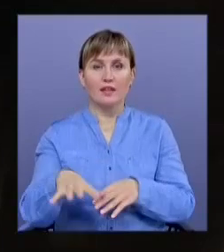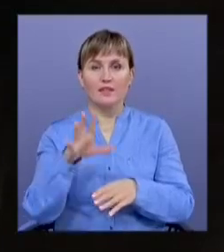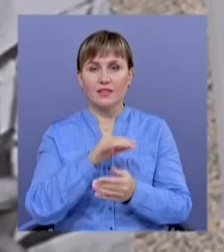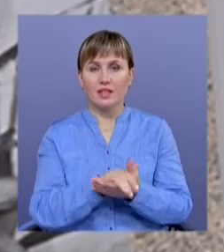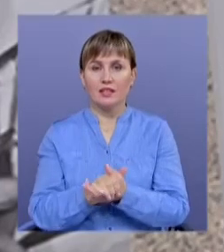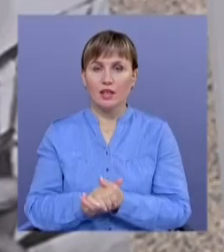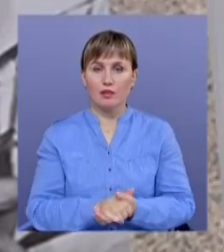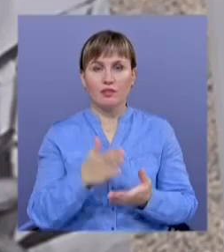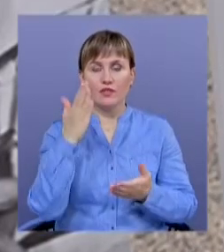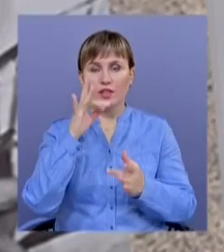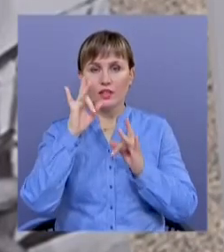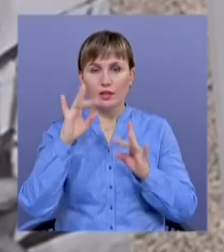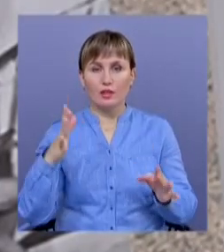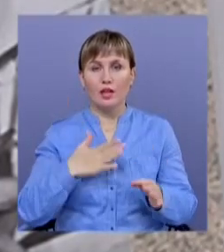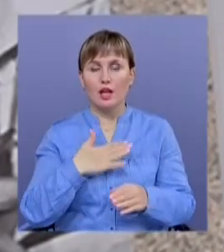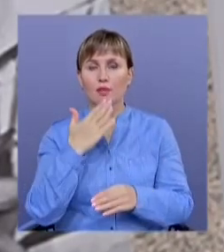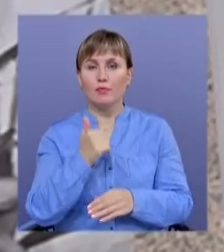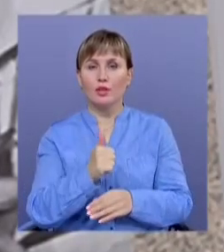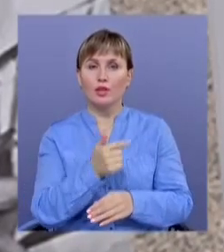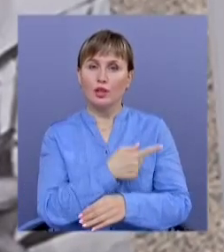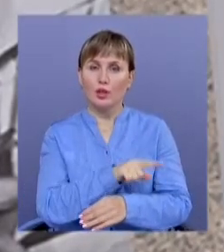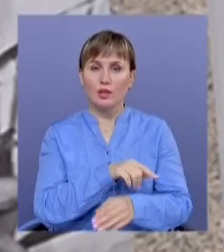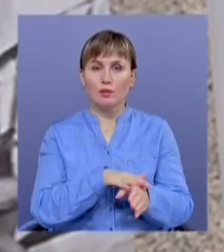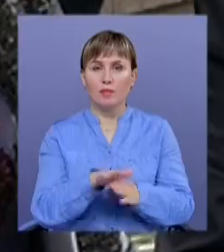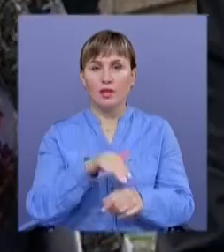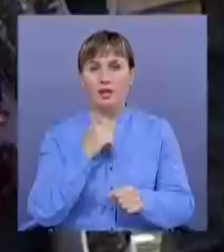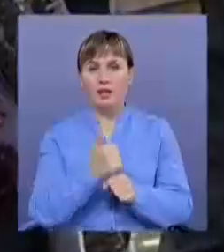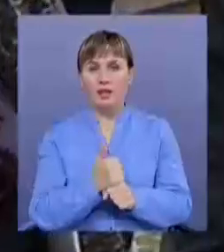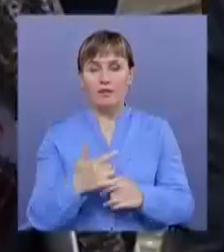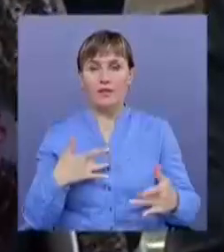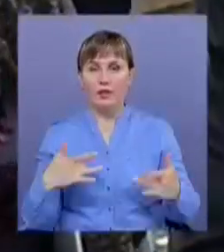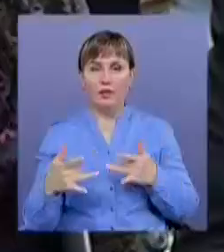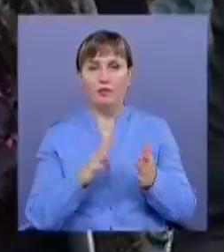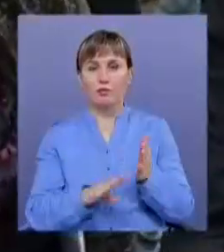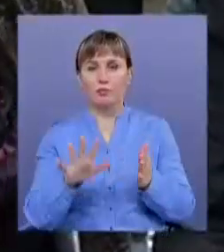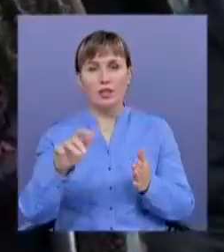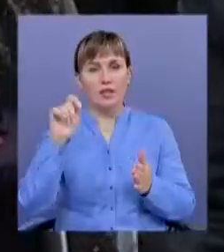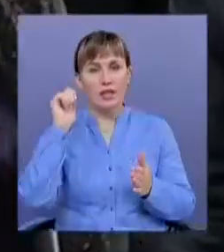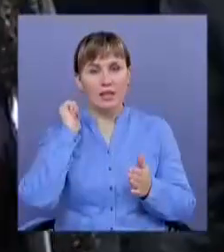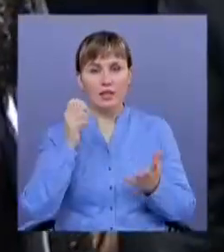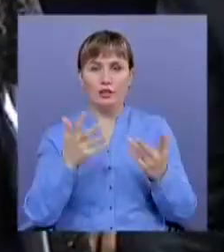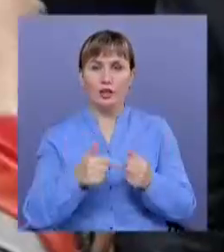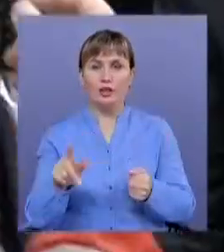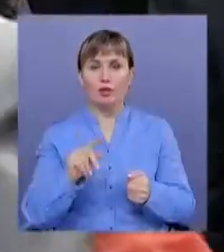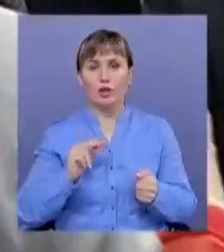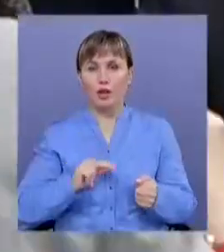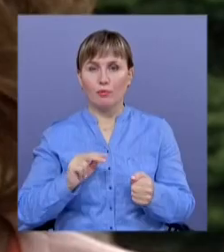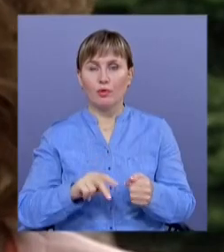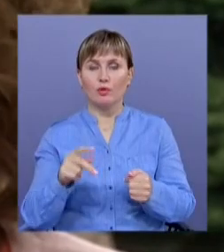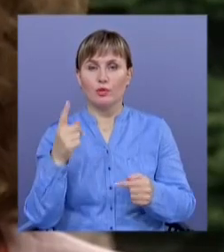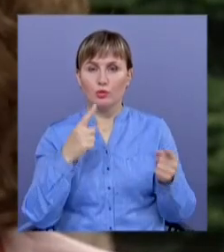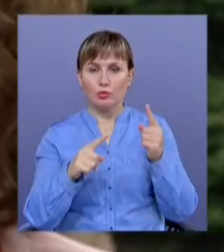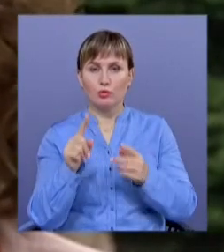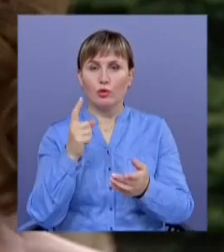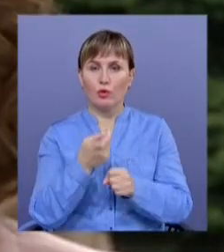ему фильм «Наш милый доктор». Исполнитель главной роли, 95-летний Юрий Померанцев, считает, что работа скульптора